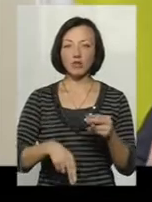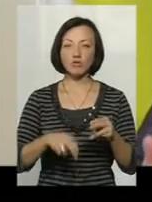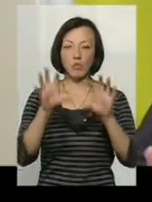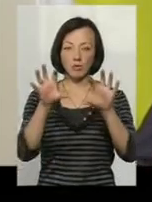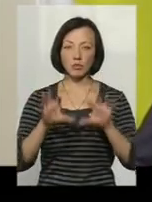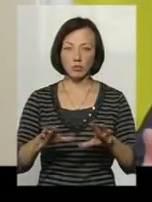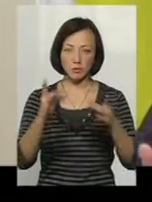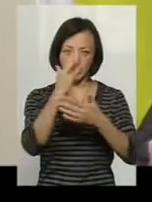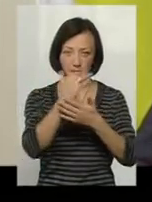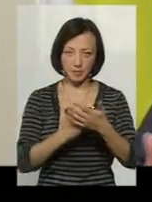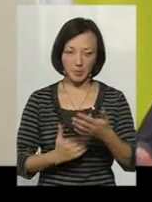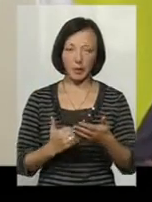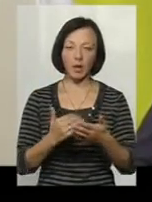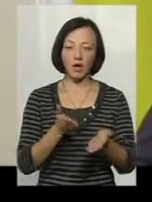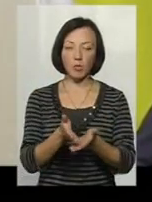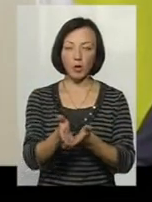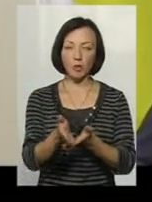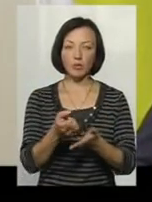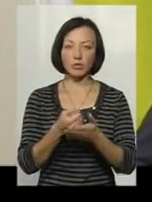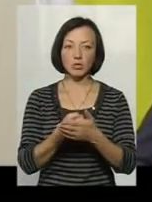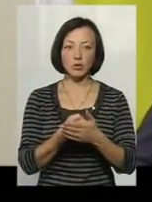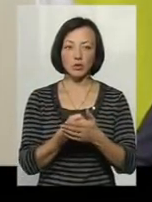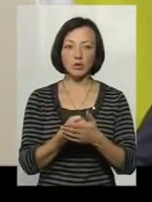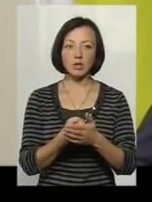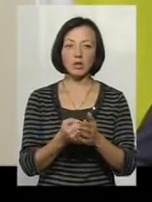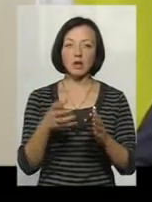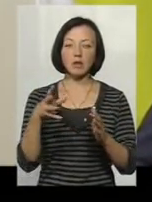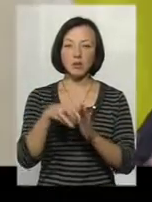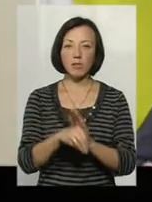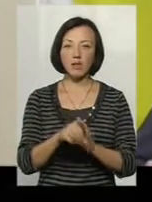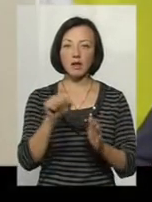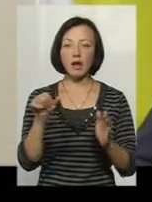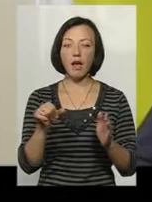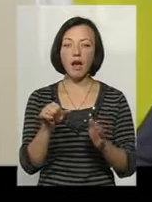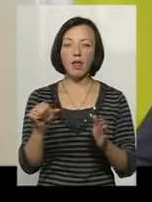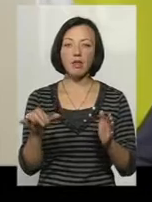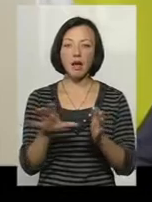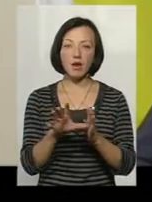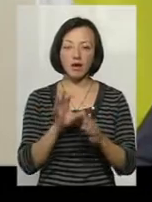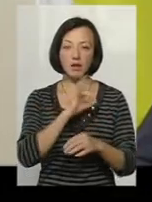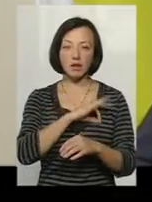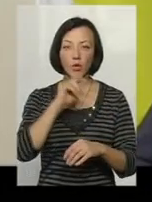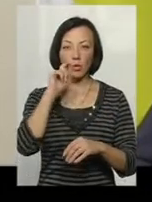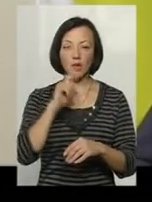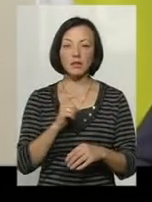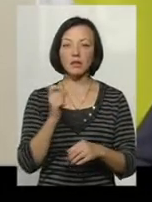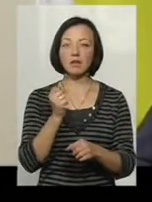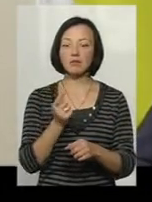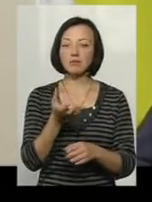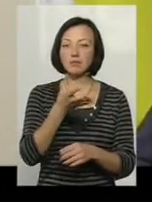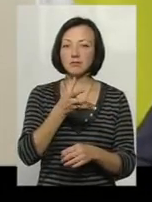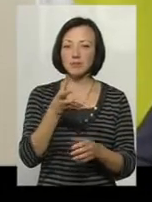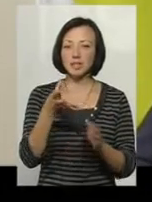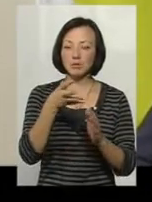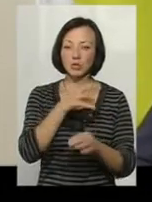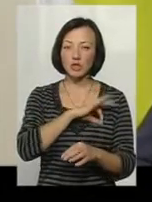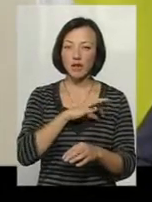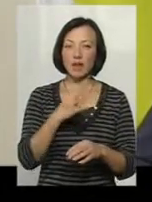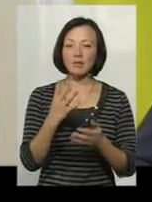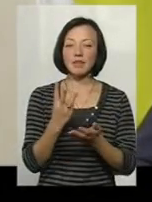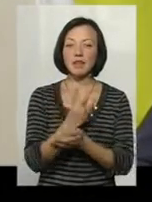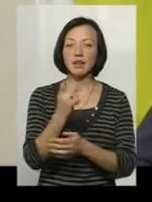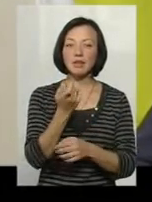нам дозволяє рухатись по напрямку взагалі впровадження енергоефективності. Україна, на жаль, сьогодні споживає в 3 рази більше, ніж Польща, і в